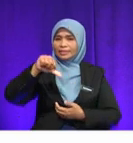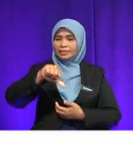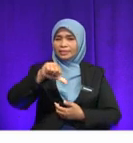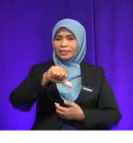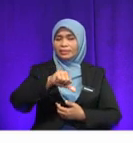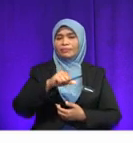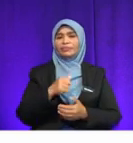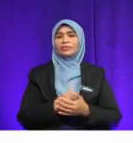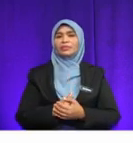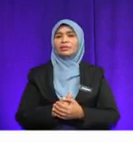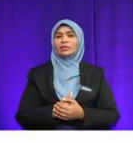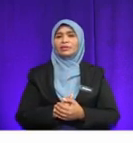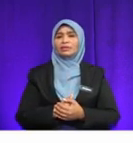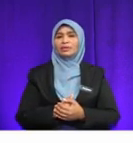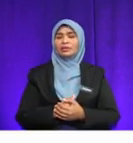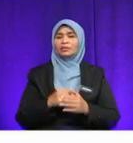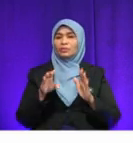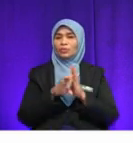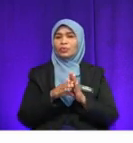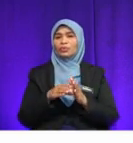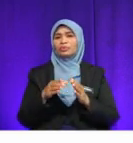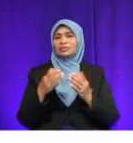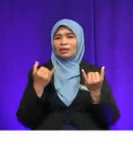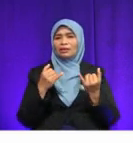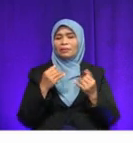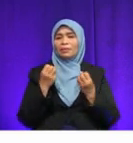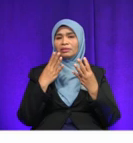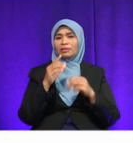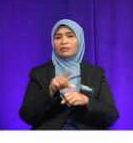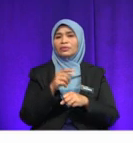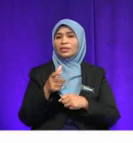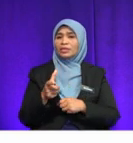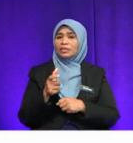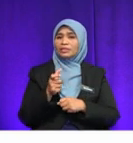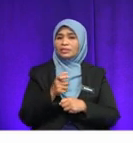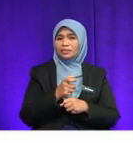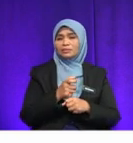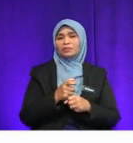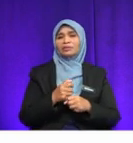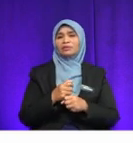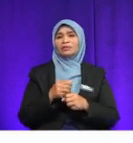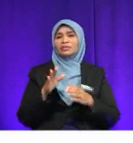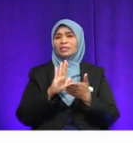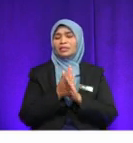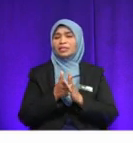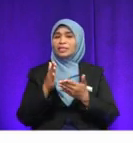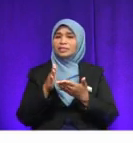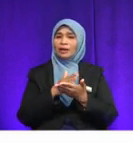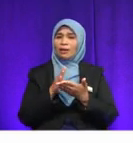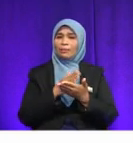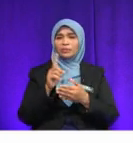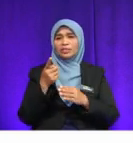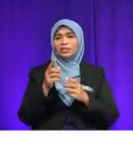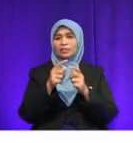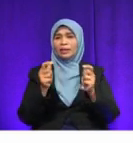ada tangan kita Dan kita pun sapulah di atas tempat yang kita luka tersebut